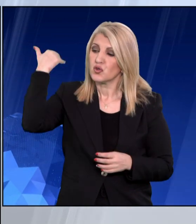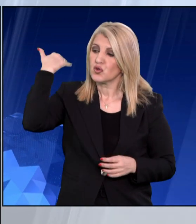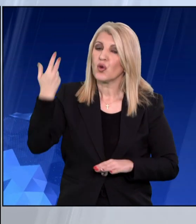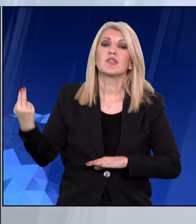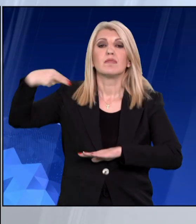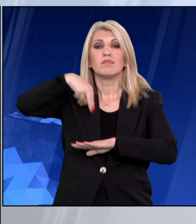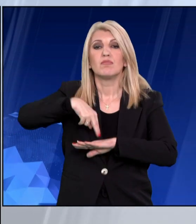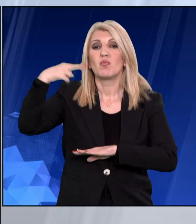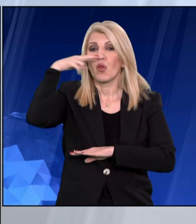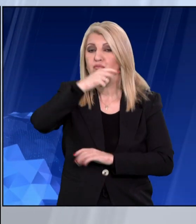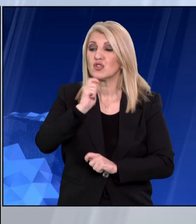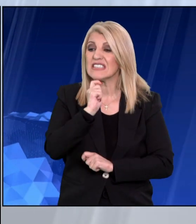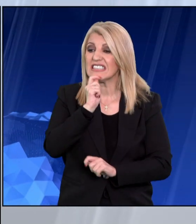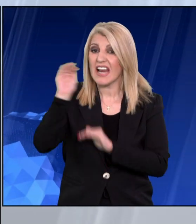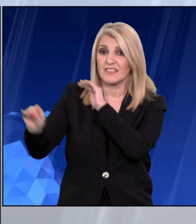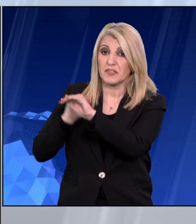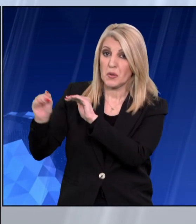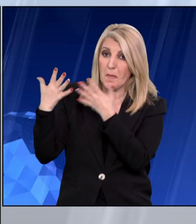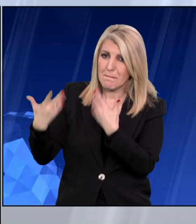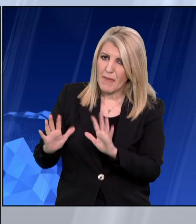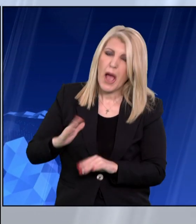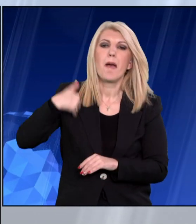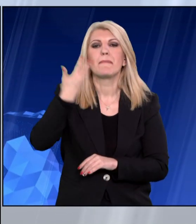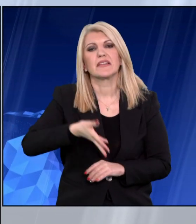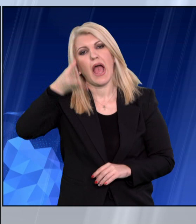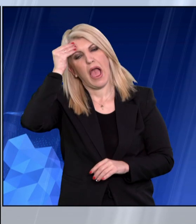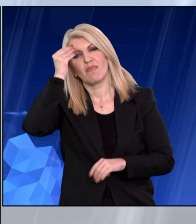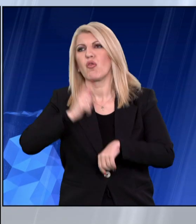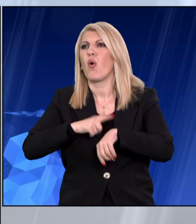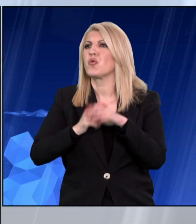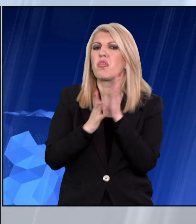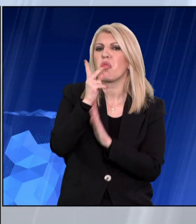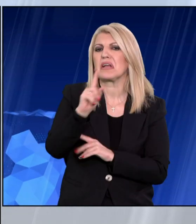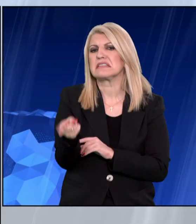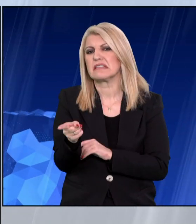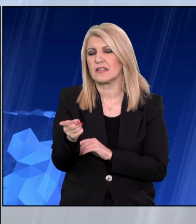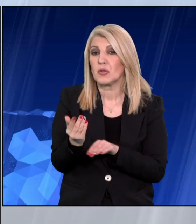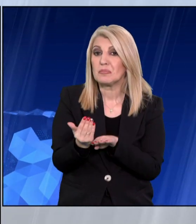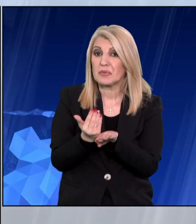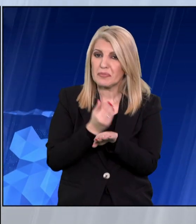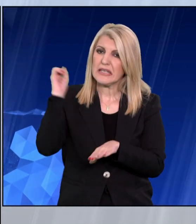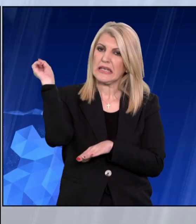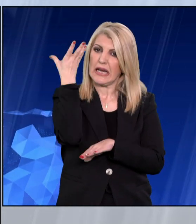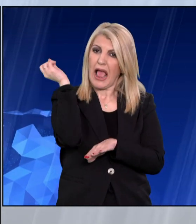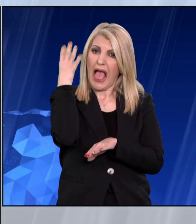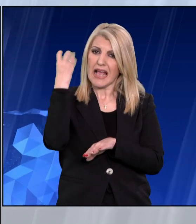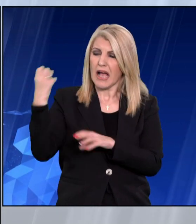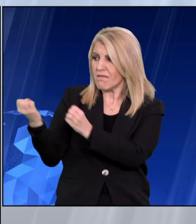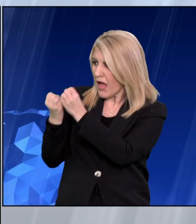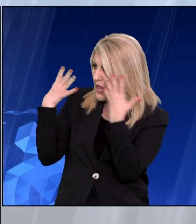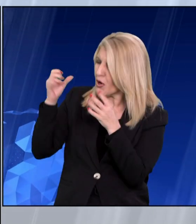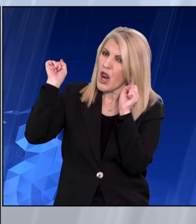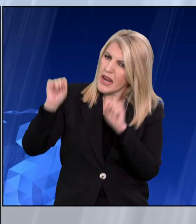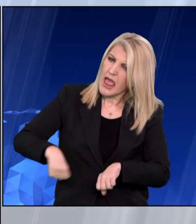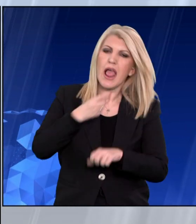αστυνομικούς ότι υπάρχουν αρκετοί καμένοι μετά τις 124 το έμαθα νωρίτερα είχε ειπωθεί από το εκαβ ότι υπήρχαν τραυματίες και ίσως ένας-δύο νεκροί αλλά